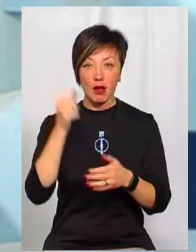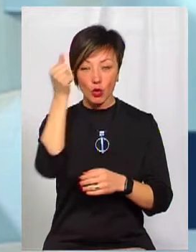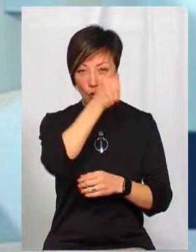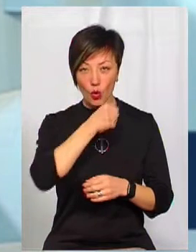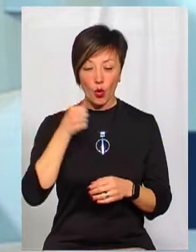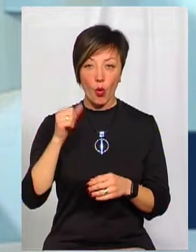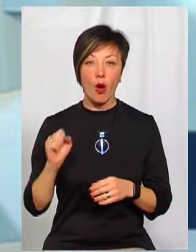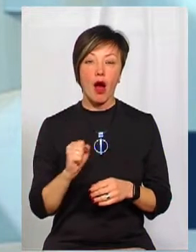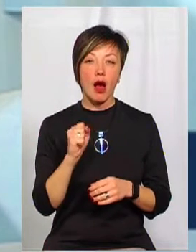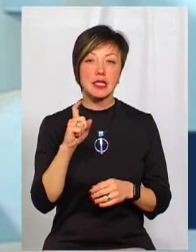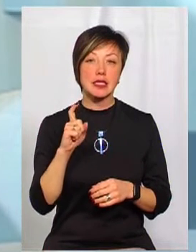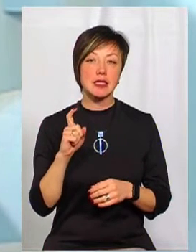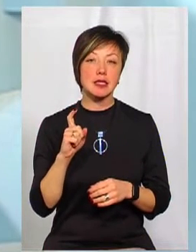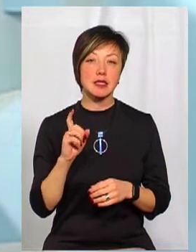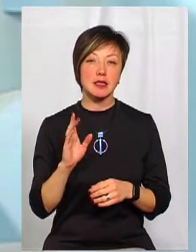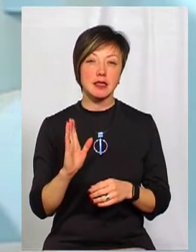з